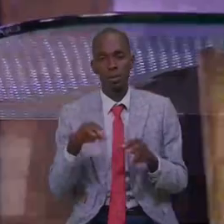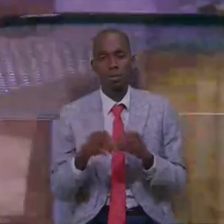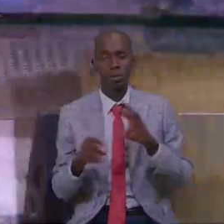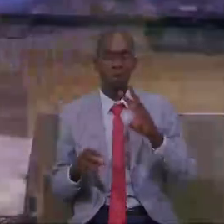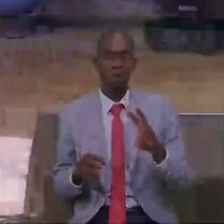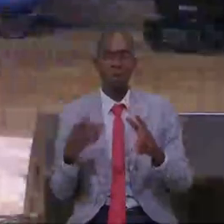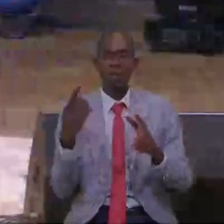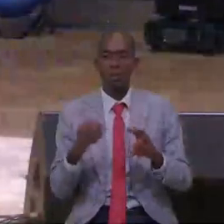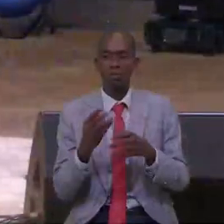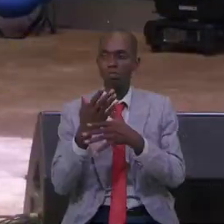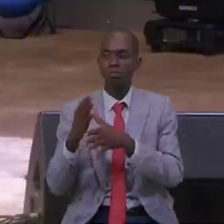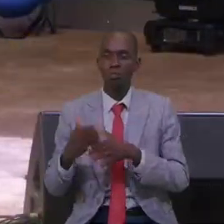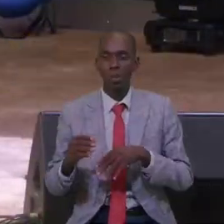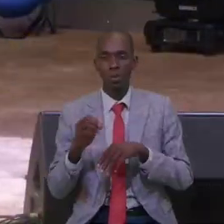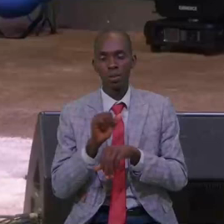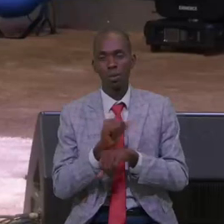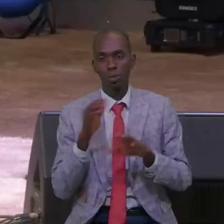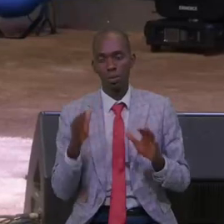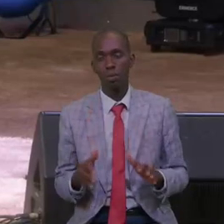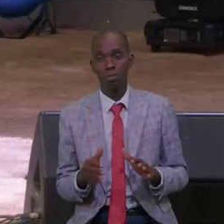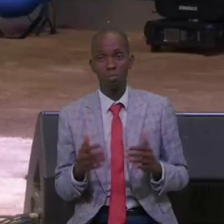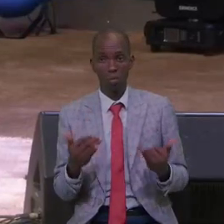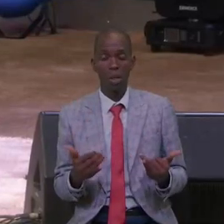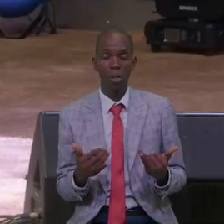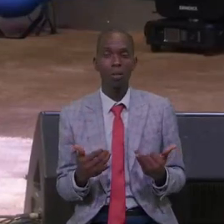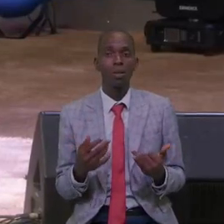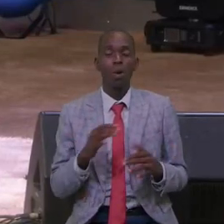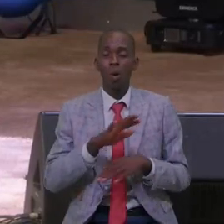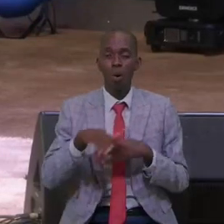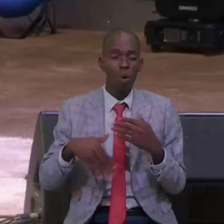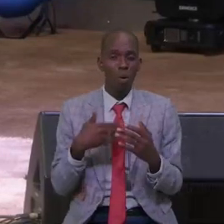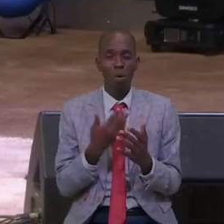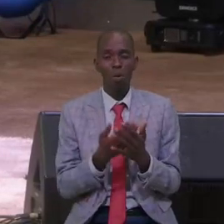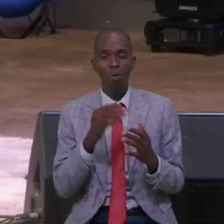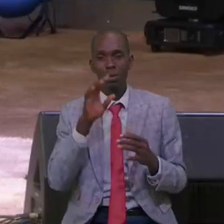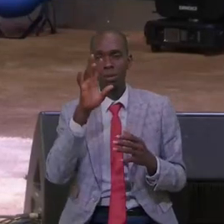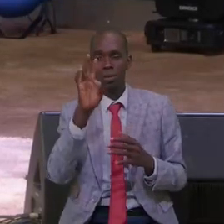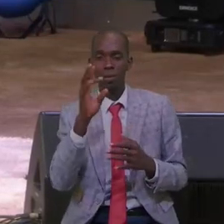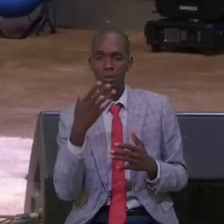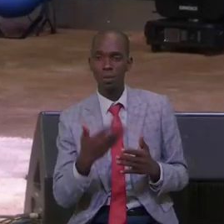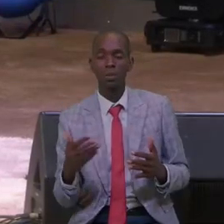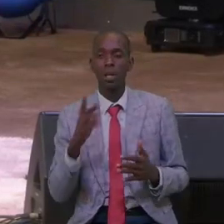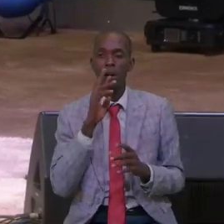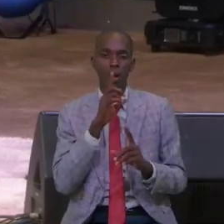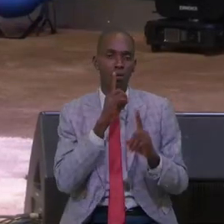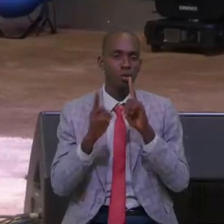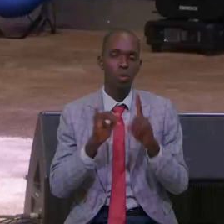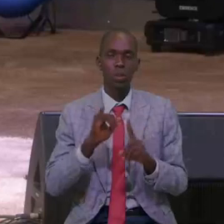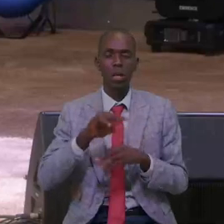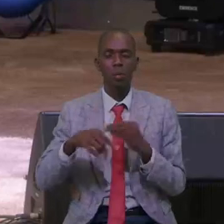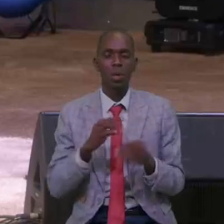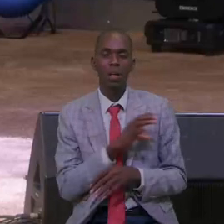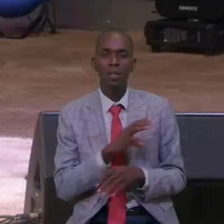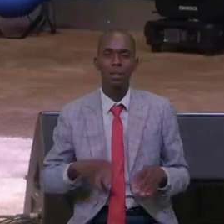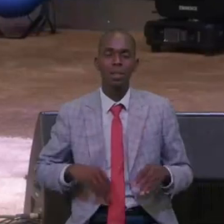qui écrase. 7, la pierre souveraine. Tout parle de Christ. Nous parlons de Christ dans le